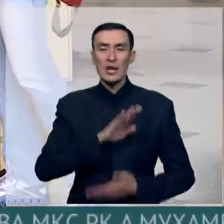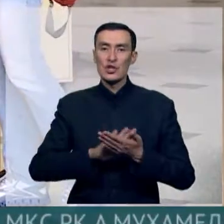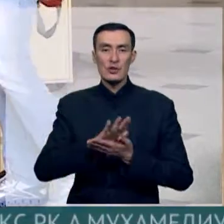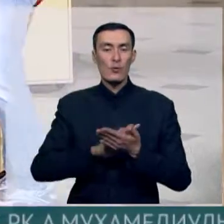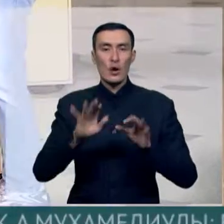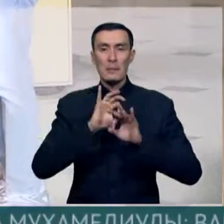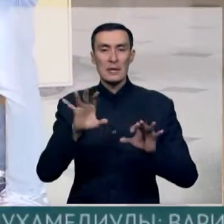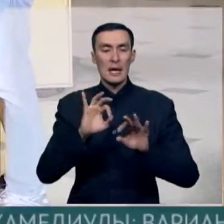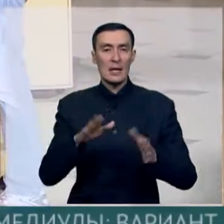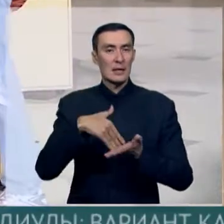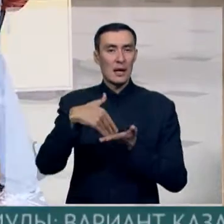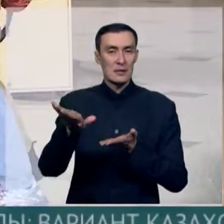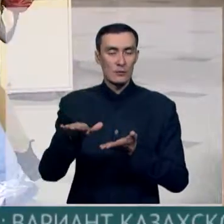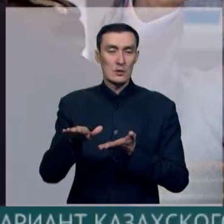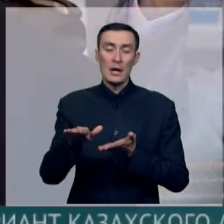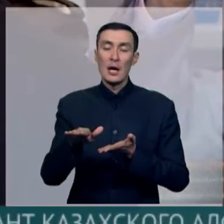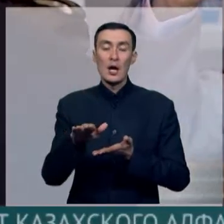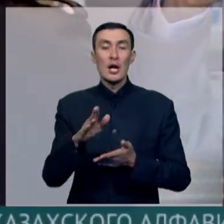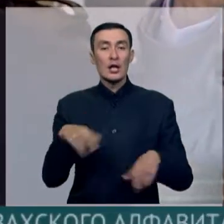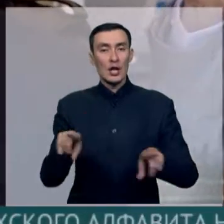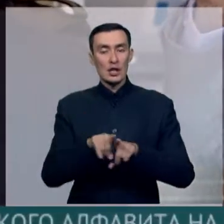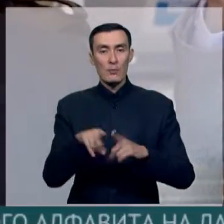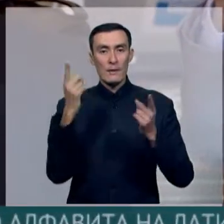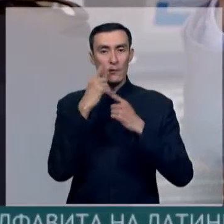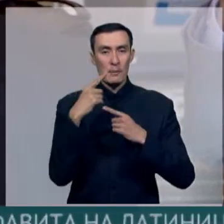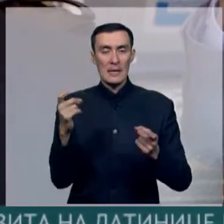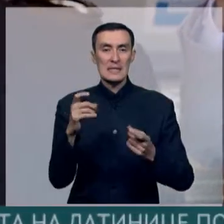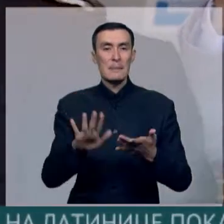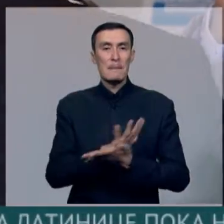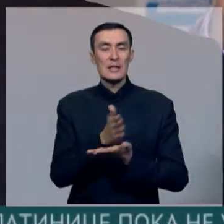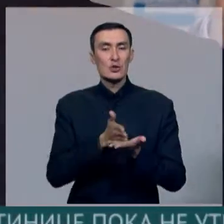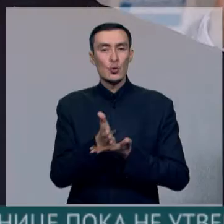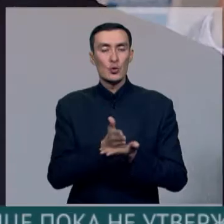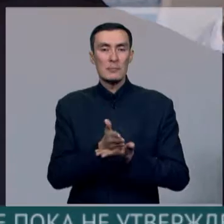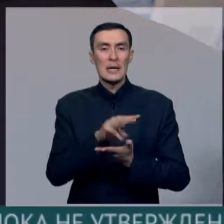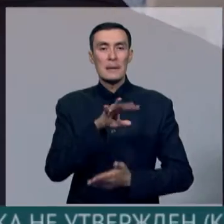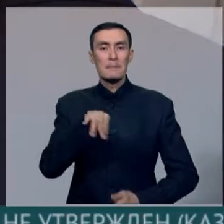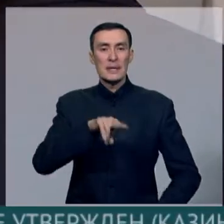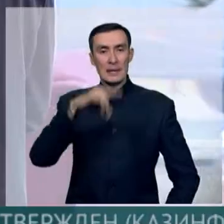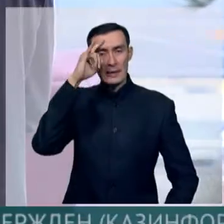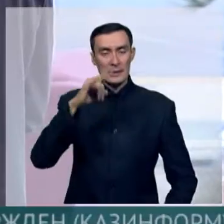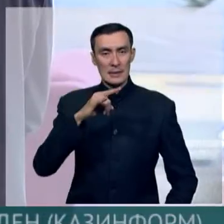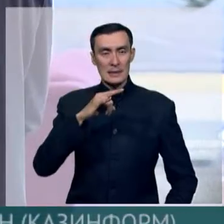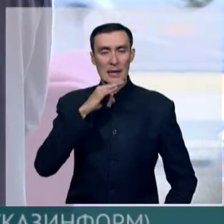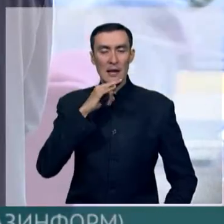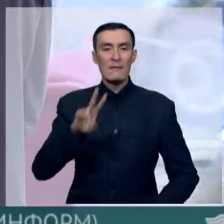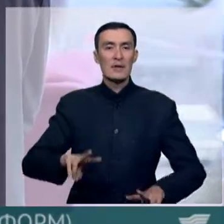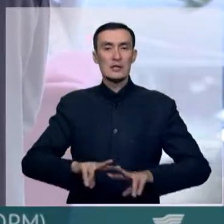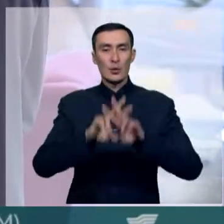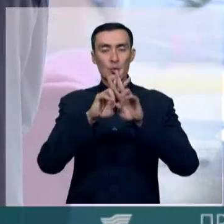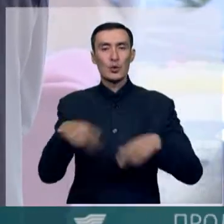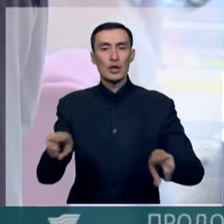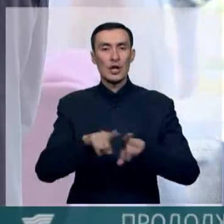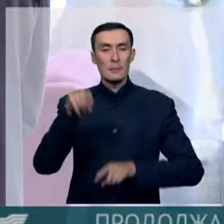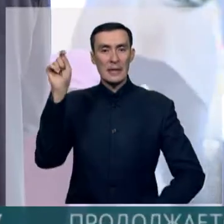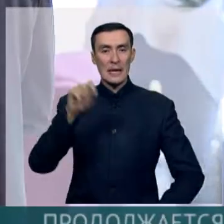пока отказываются. Кроме того, по информации пресс-службы Министерства иностранных дел Казахстана, в Астану также